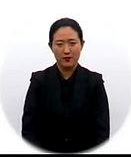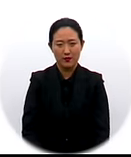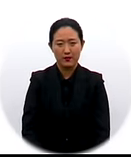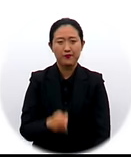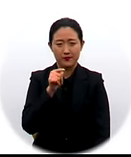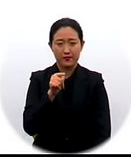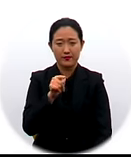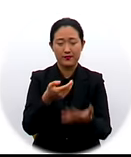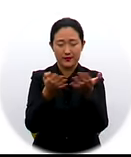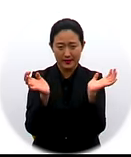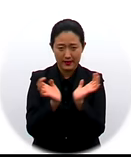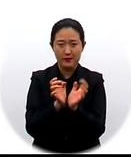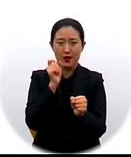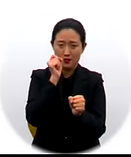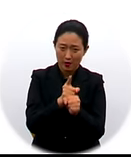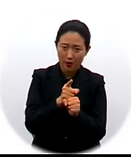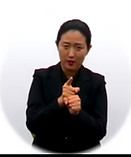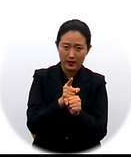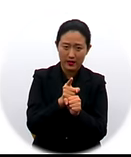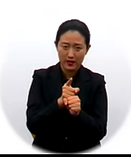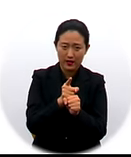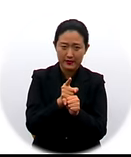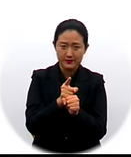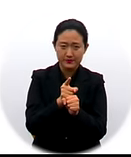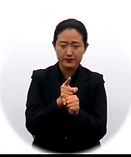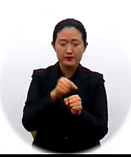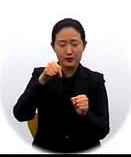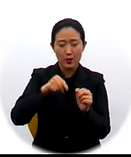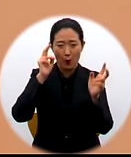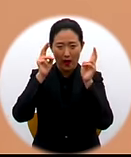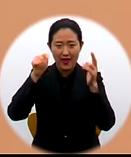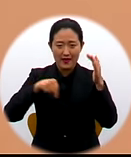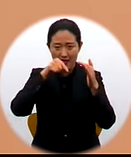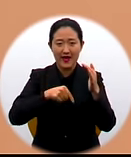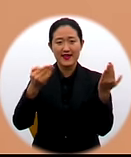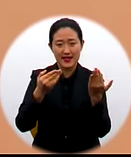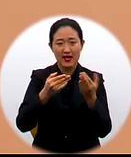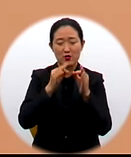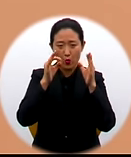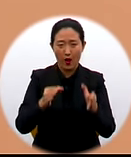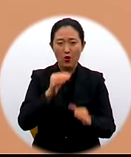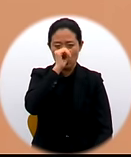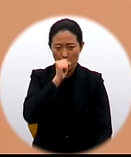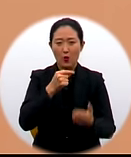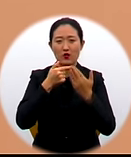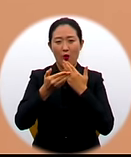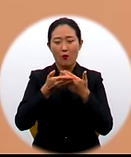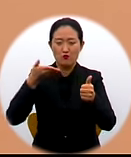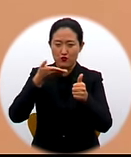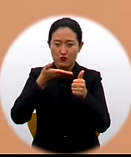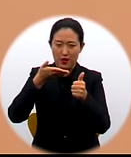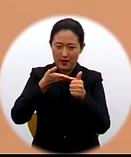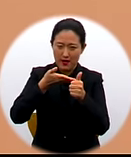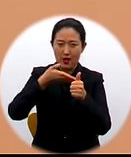더 employee experience, 그러니까 우리 회사에서 일하는 동안 정말 좋은 경험을 하게 해주자라는 취지로